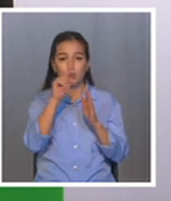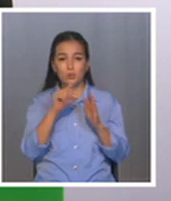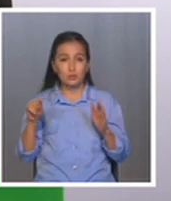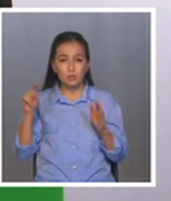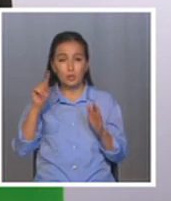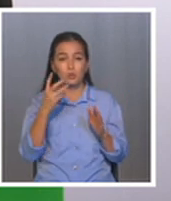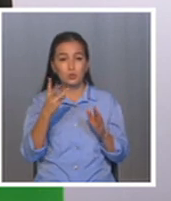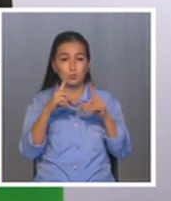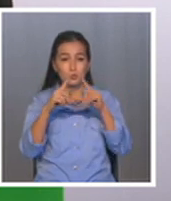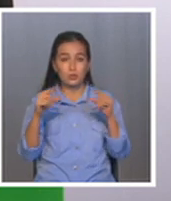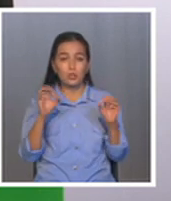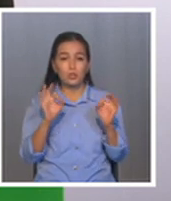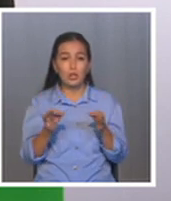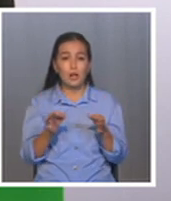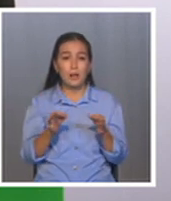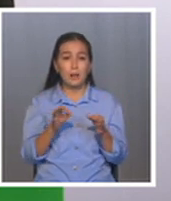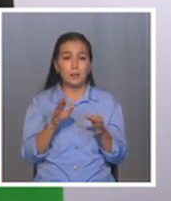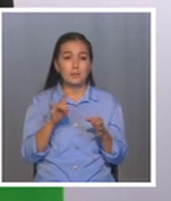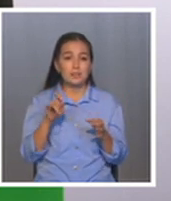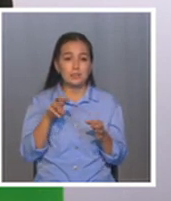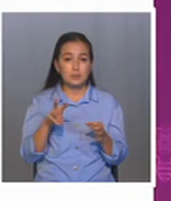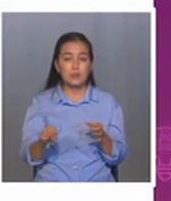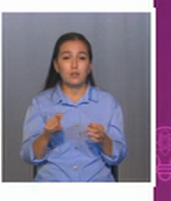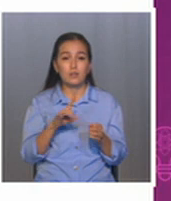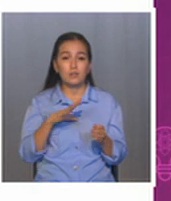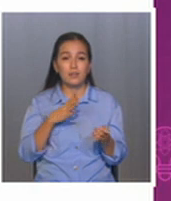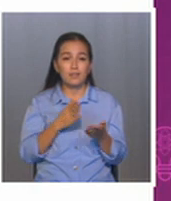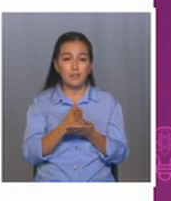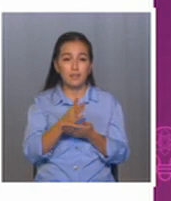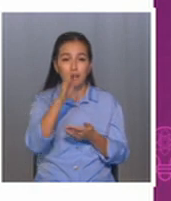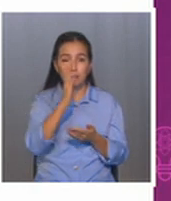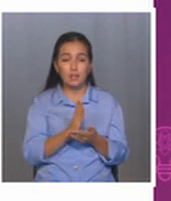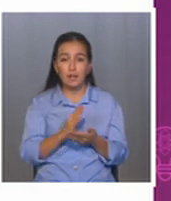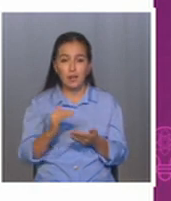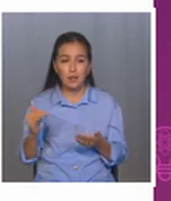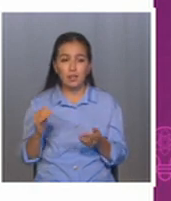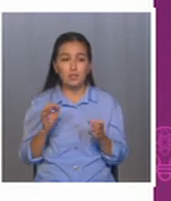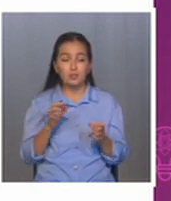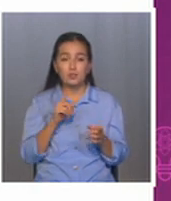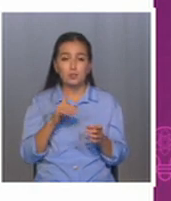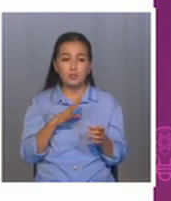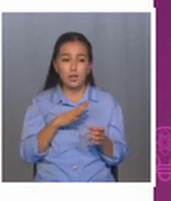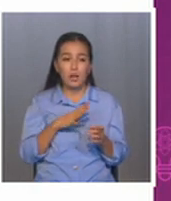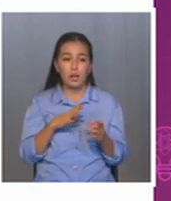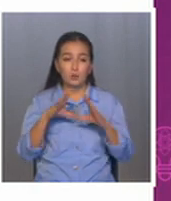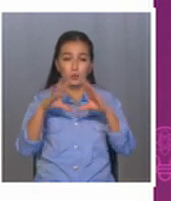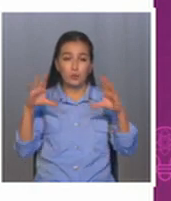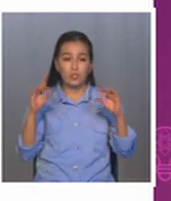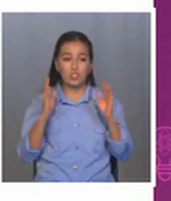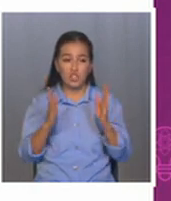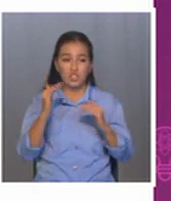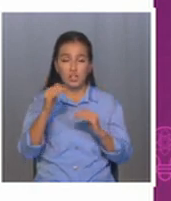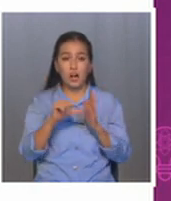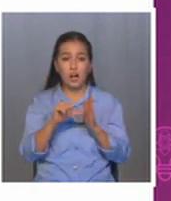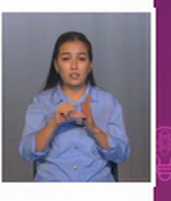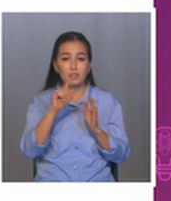бұрышты дұрыс призманың табанында тең қарғалы 3 бұрыш, 4 бұрышты дұрыс призманың табаны шаршы, 6 бұрышты